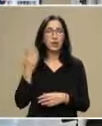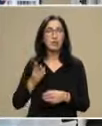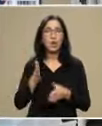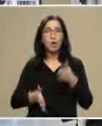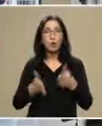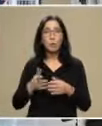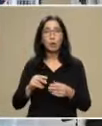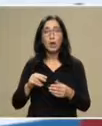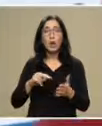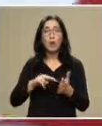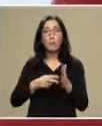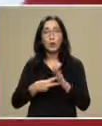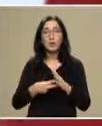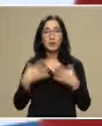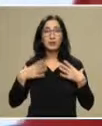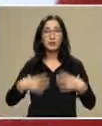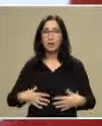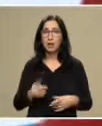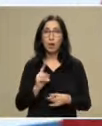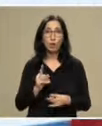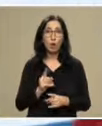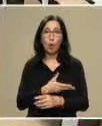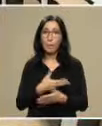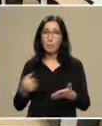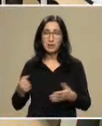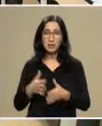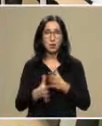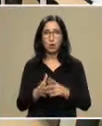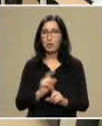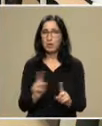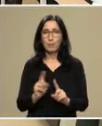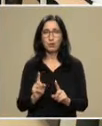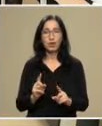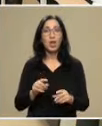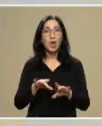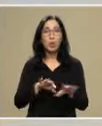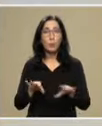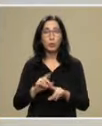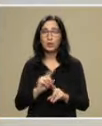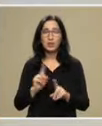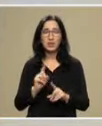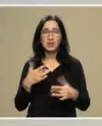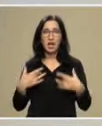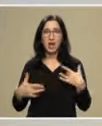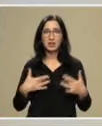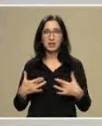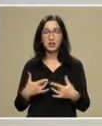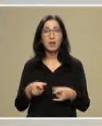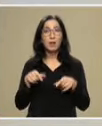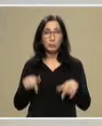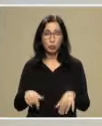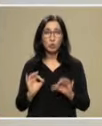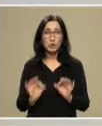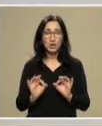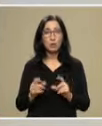робот проектира дрехите. Но без хора не може. Компютърите не са артисти. Те работят за даден модел. Така че тук